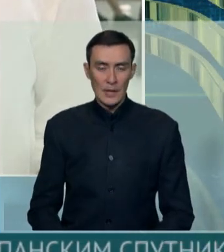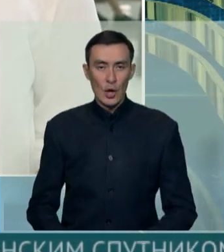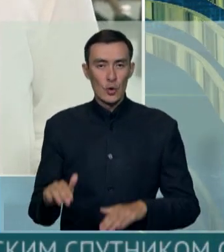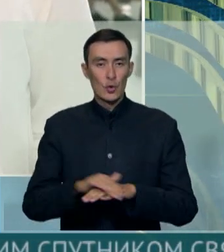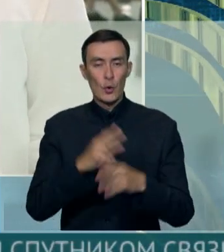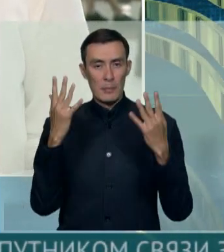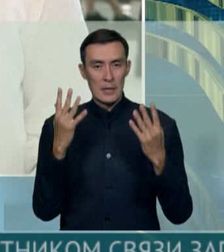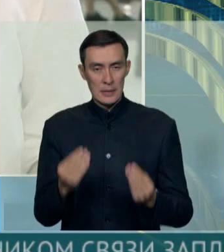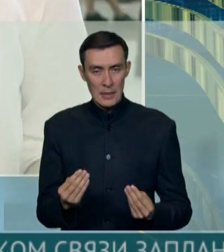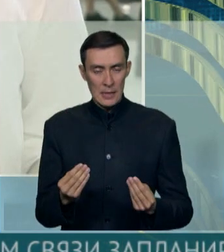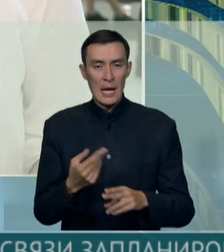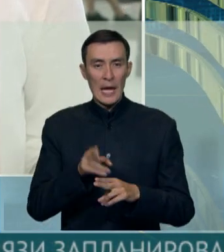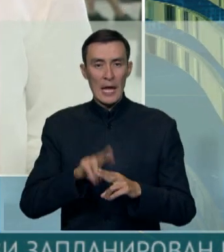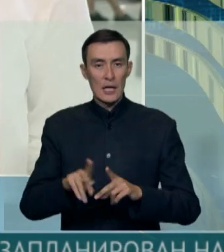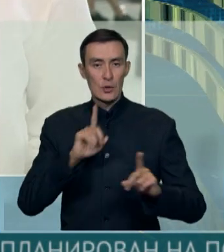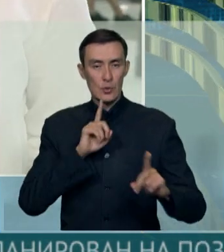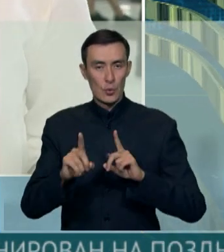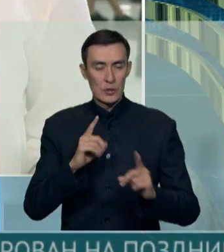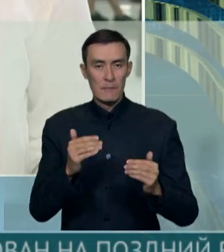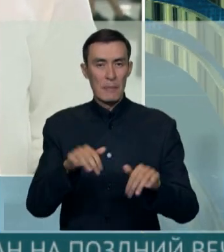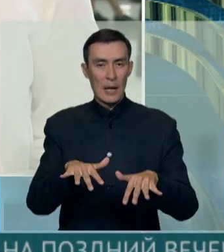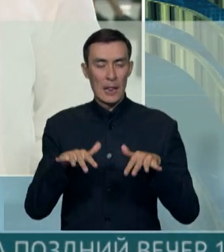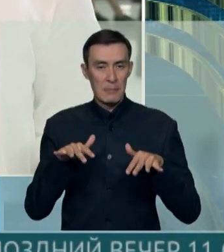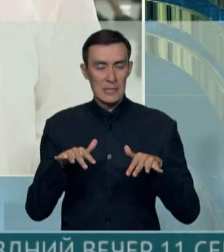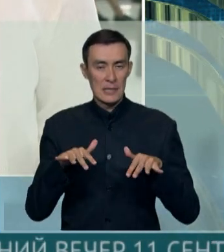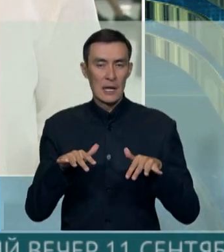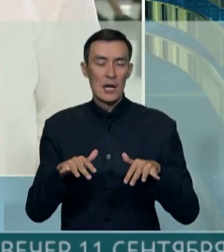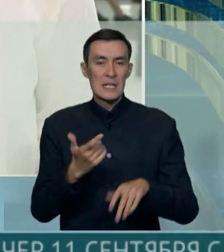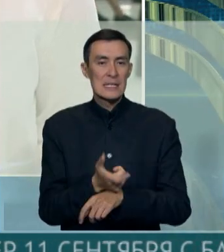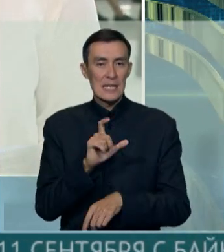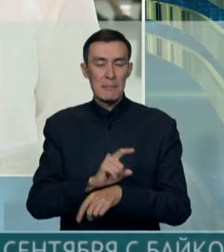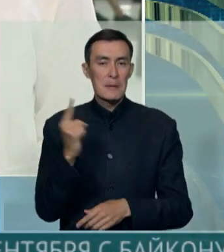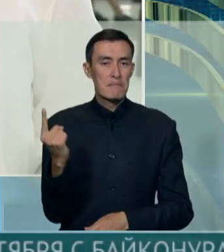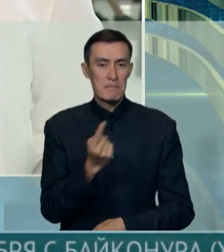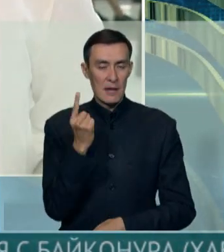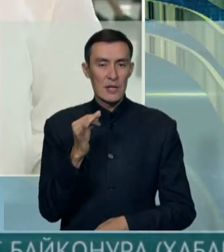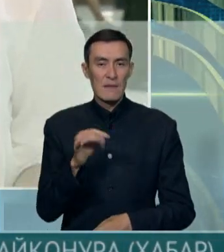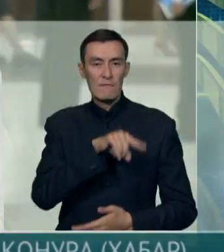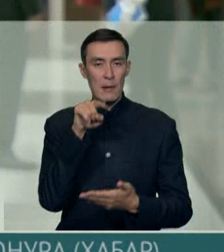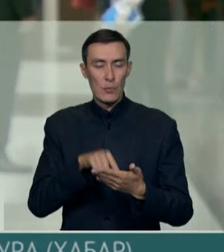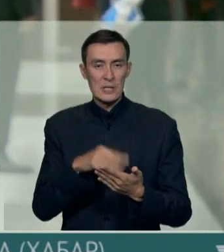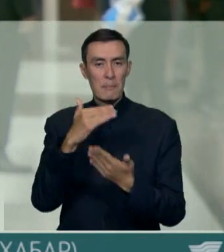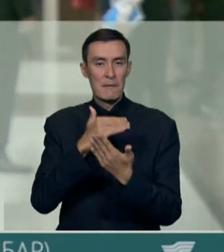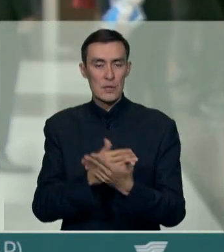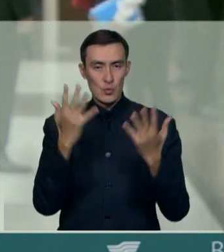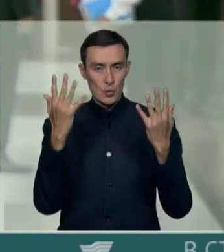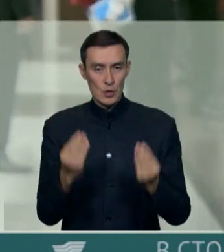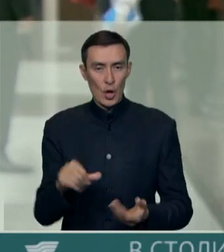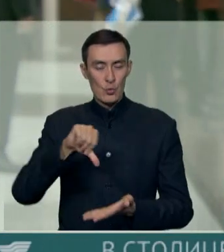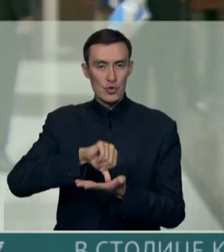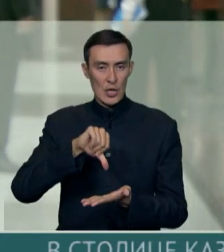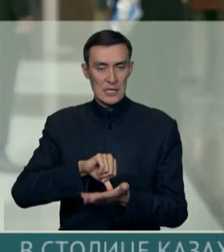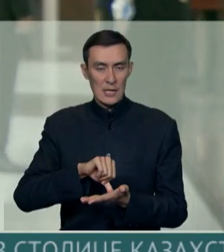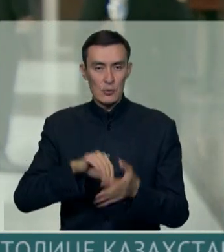Добрый день, Ботагоз. Эти слушания в нынешней парламентской сессии самые первые. И вопрос, который вынесен на повестку дня, его участники